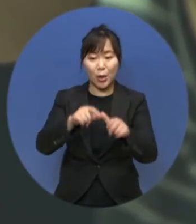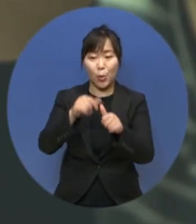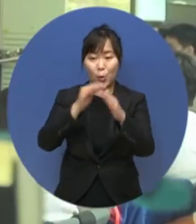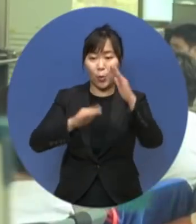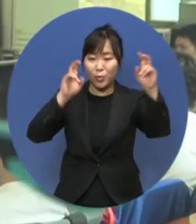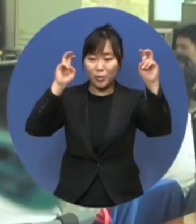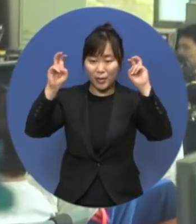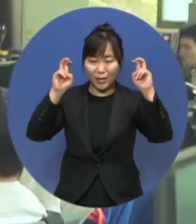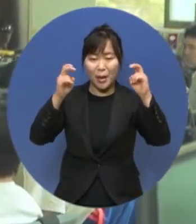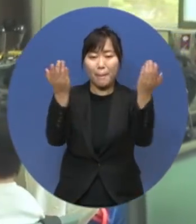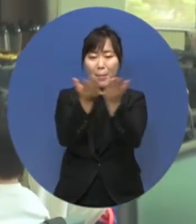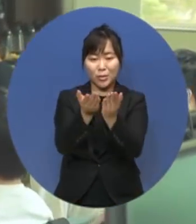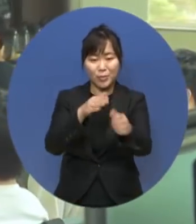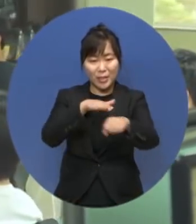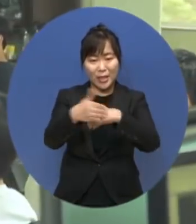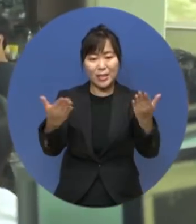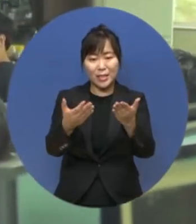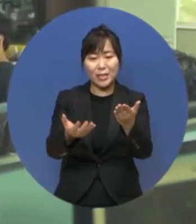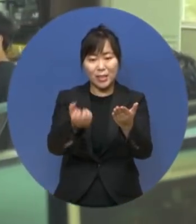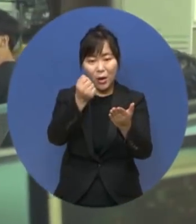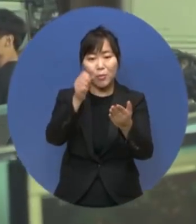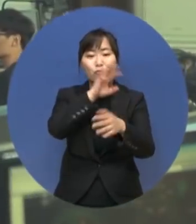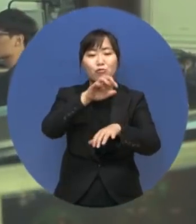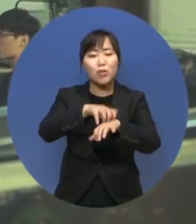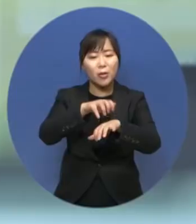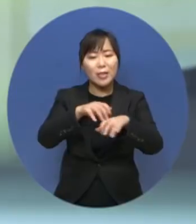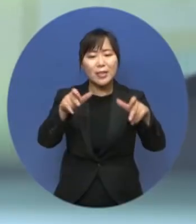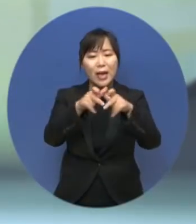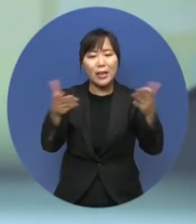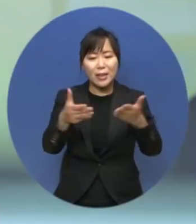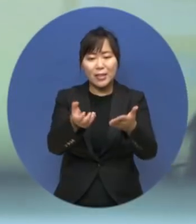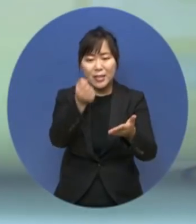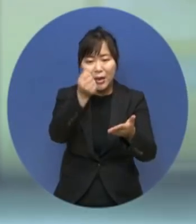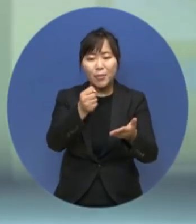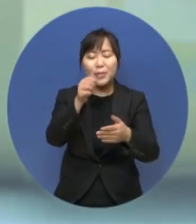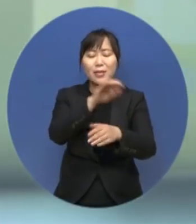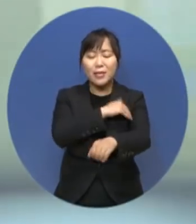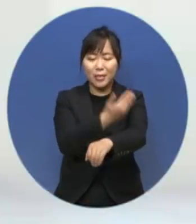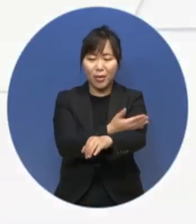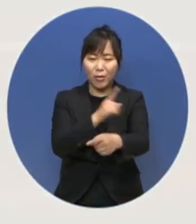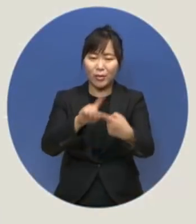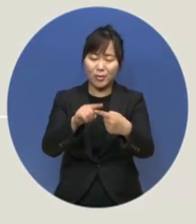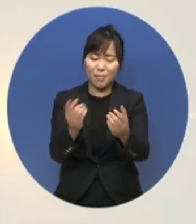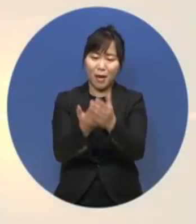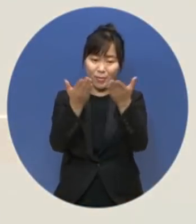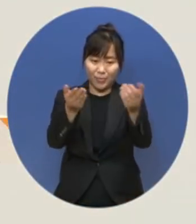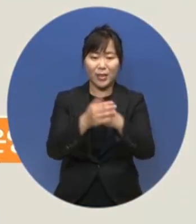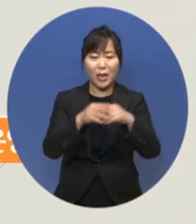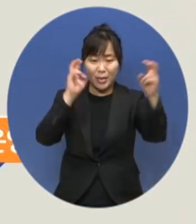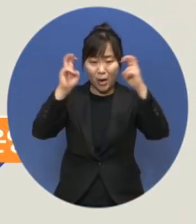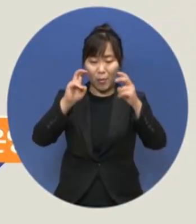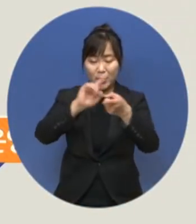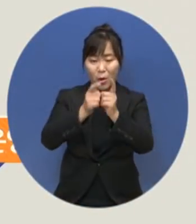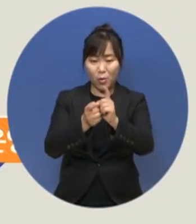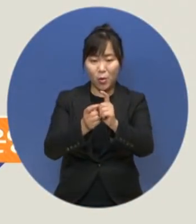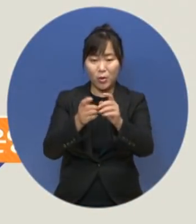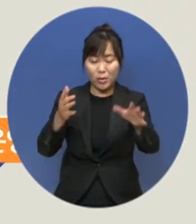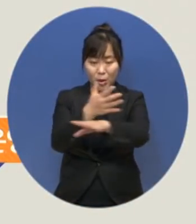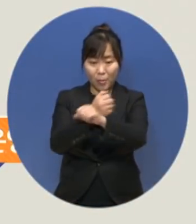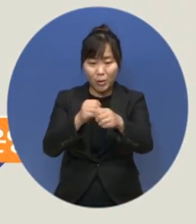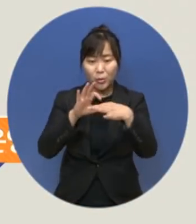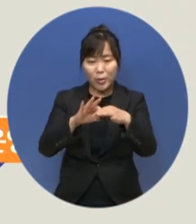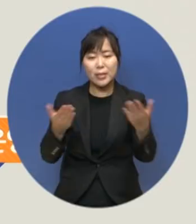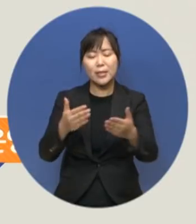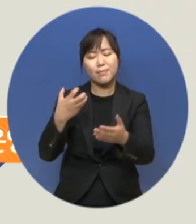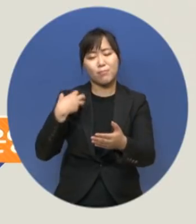고용공단은 맞춤형 직업훈련으로 장애인의 직업 능력을 강화합니다. 기업과의 협약을 통해 직무에